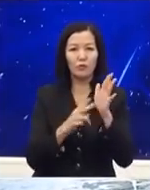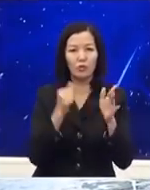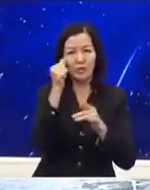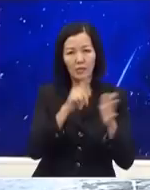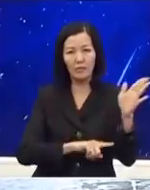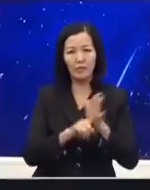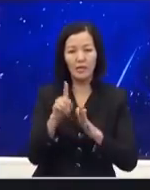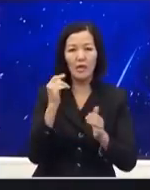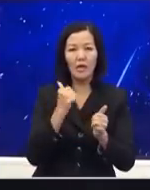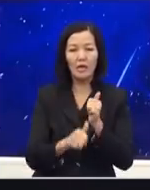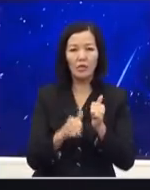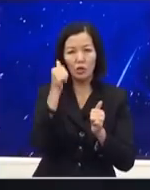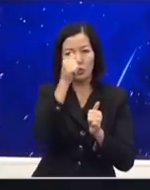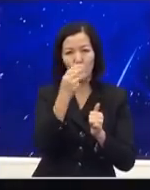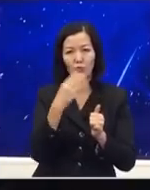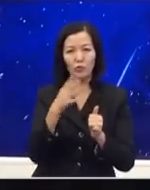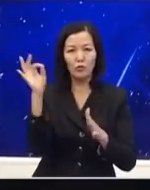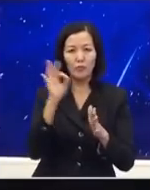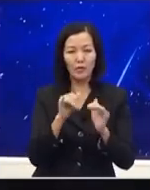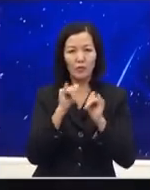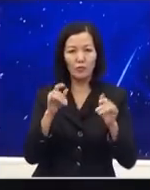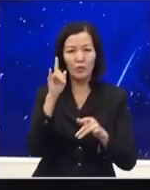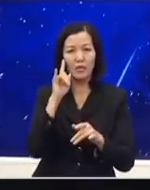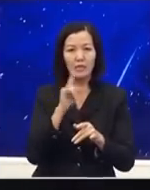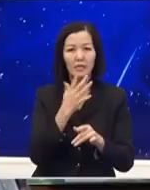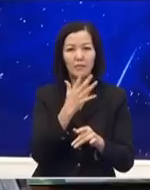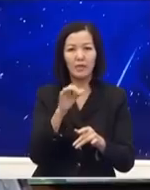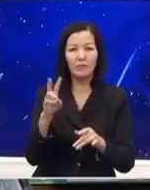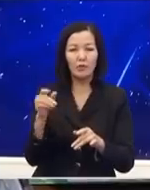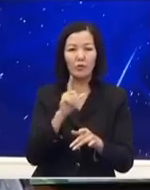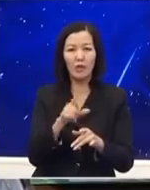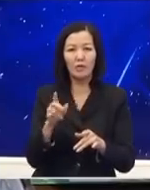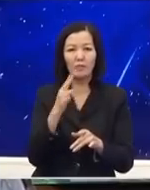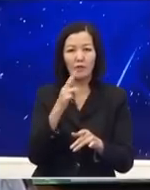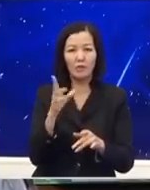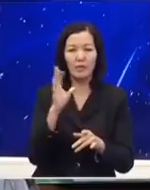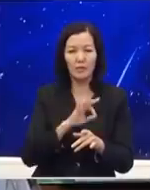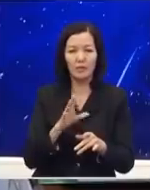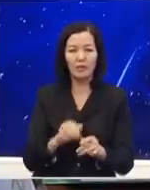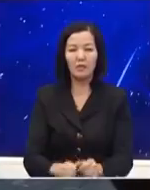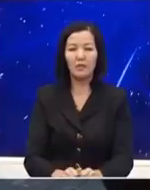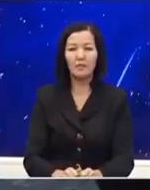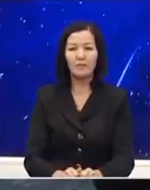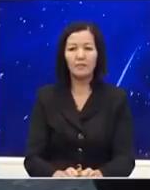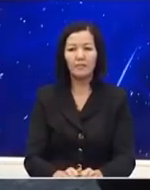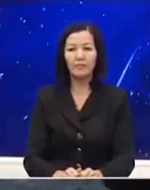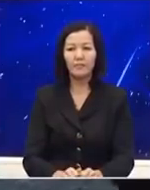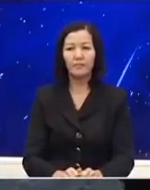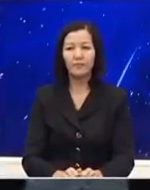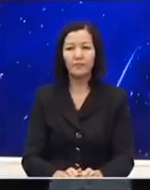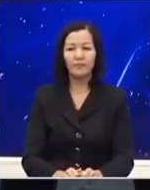бері жыл сайын 33%-ға өсіп отыр. Қазақстанда бүгінде 5 миллионға жуық адам темекіге тәуелді.